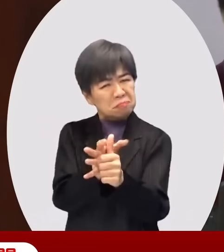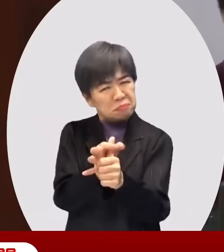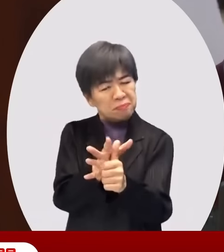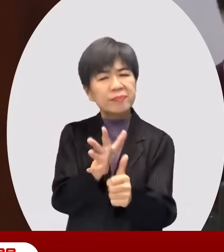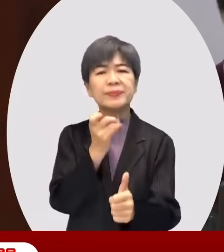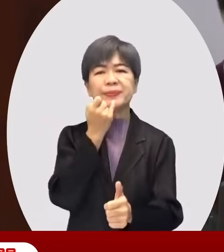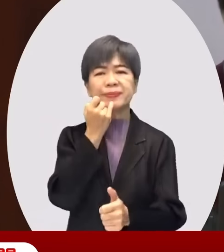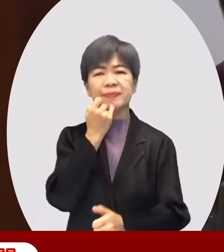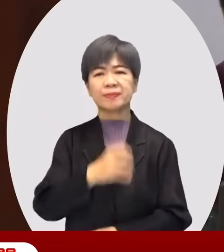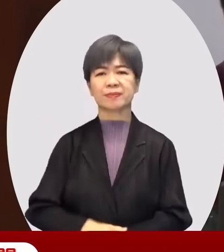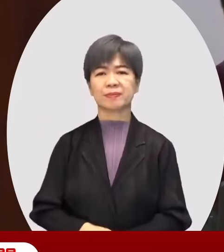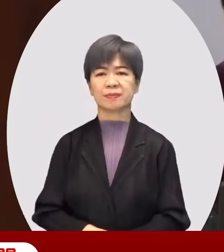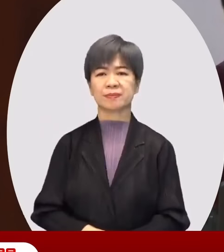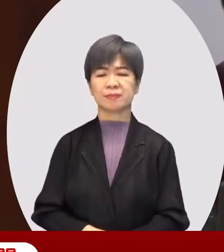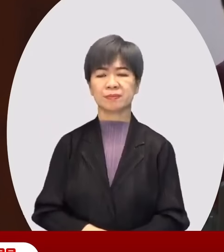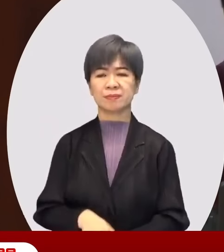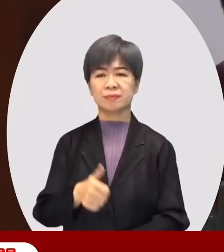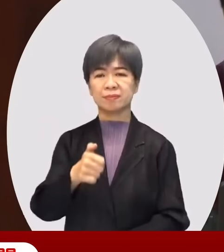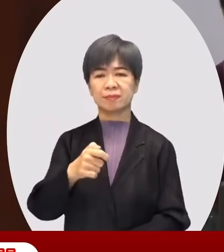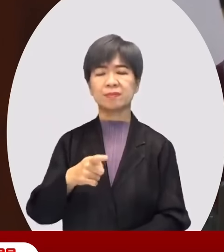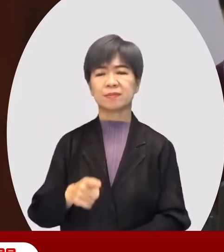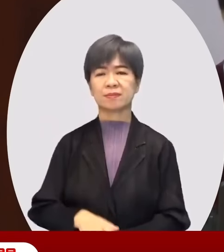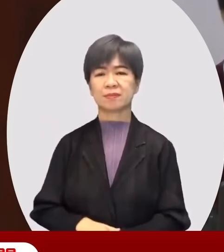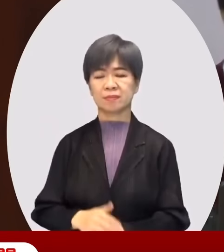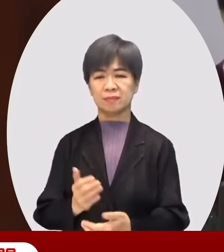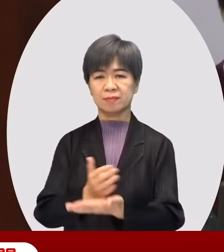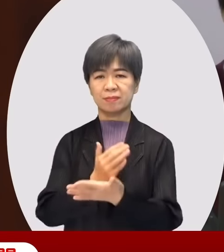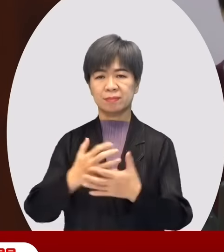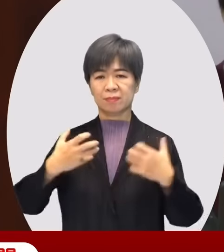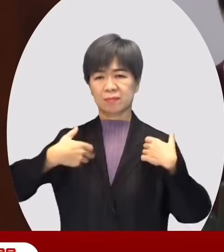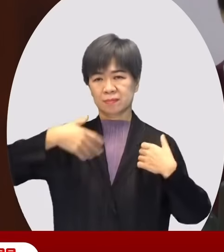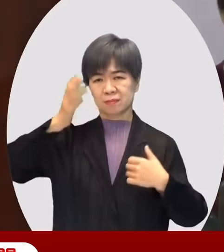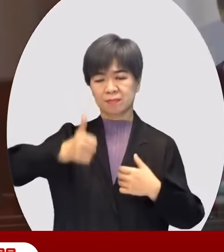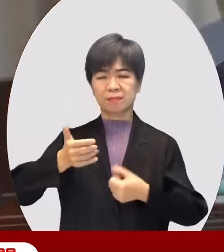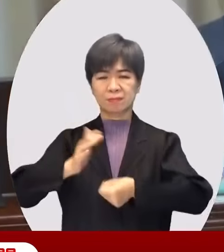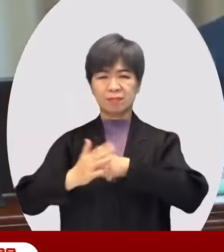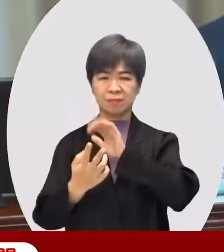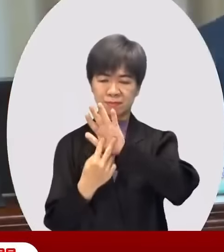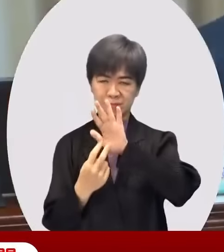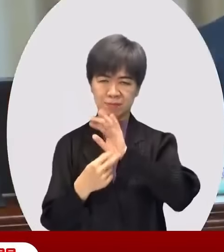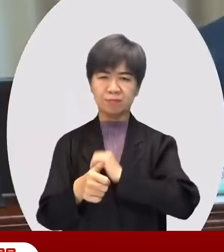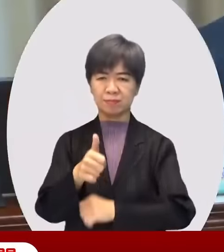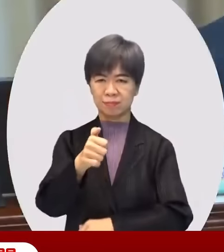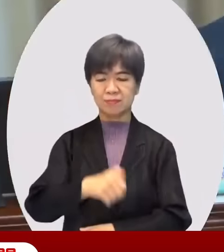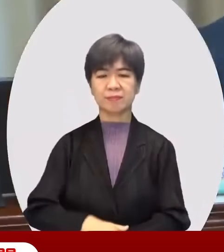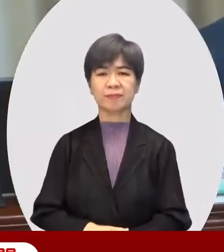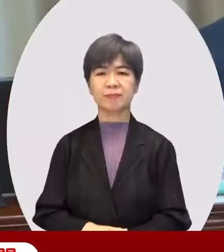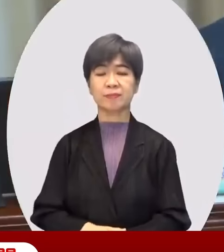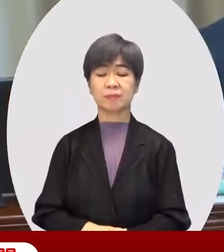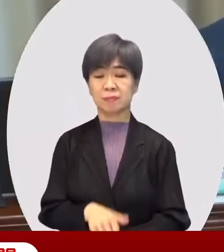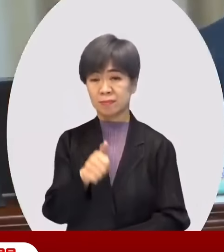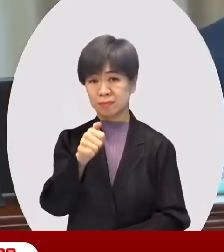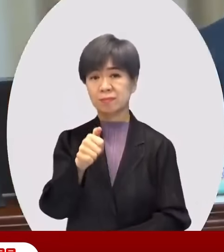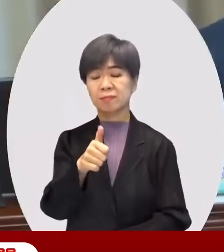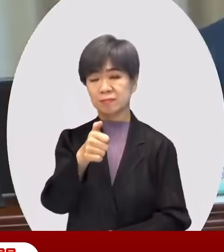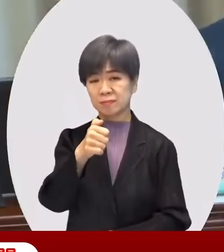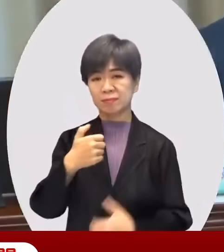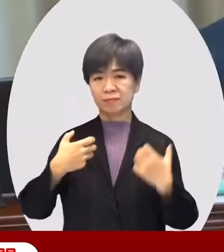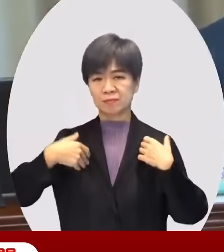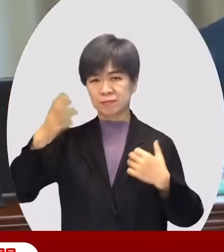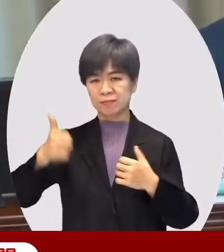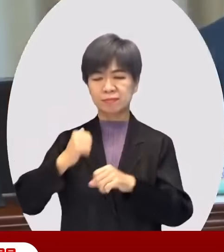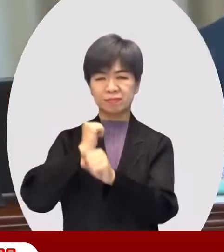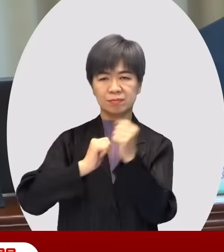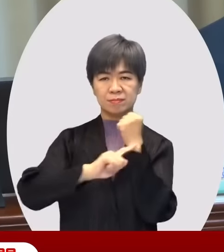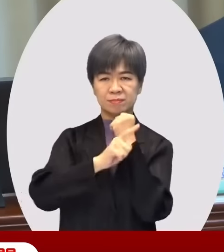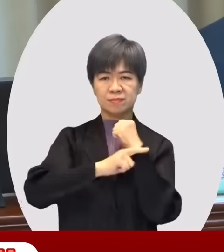松标准。也谢谢审判长的补充了，麻烦你，谢谢。 谢谢。所以那个谢谢审判长